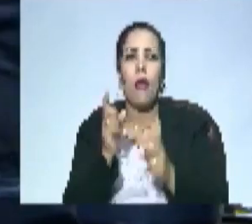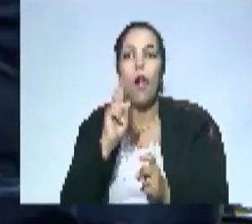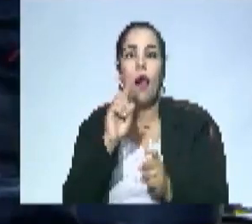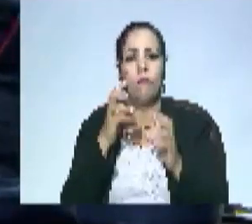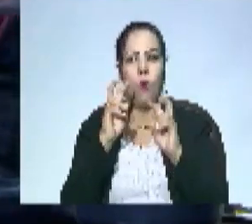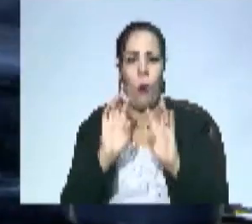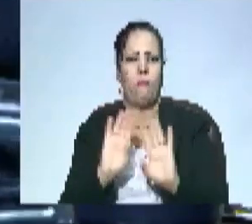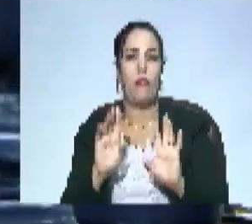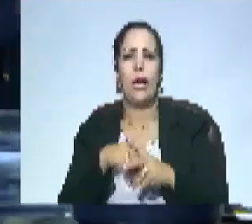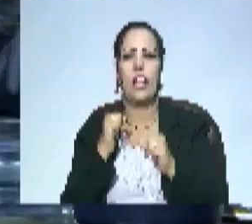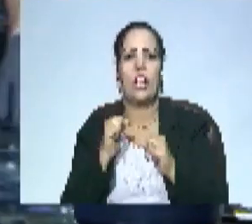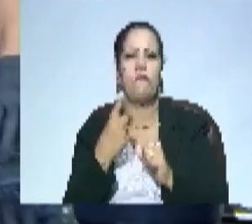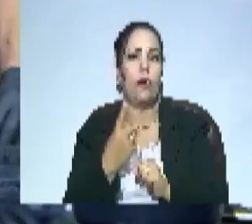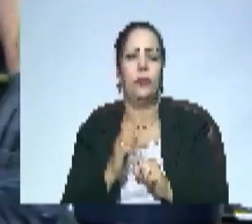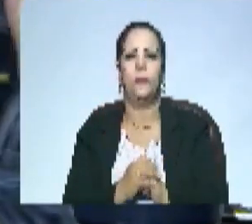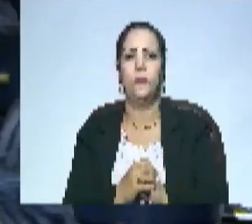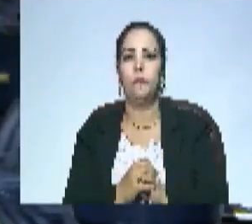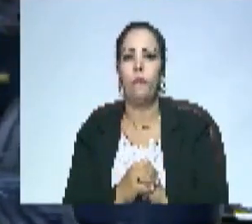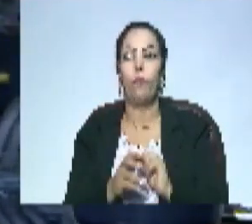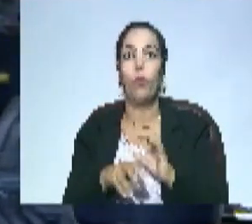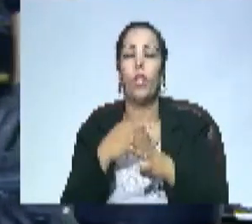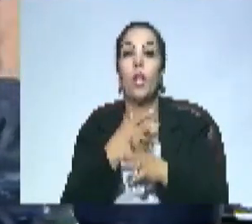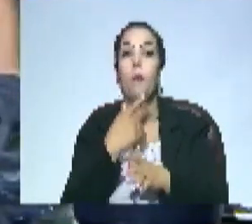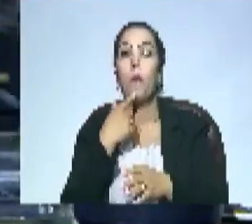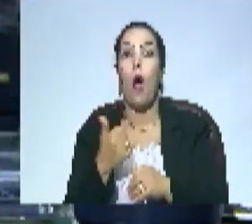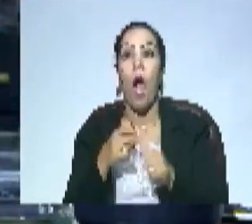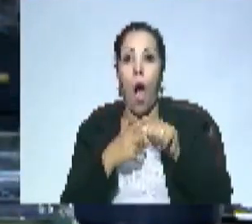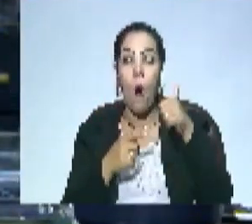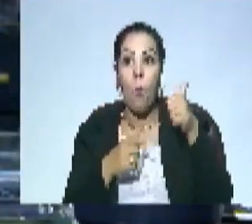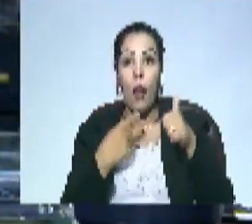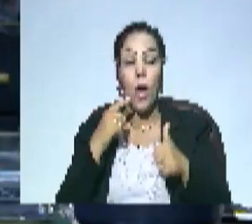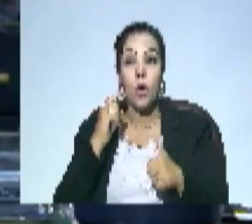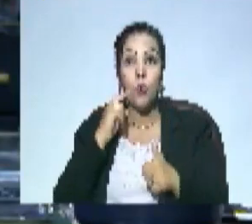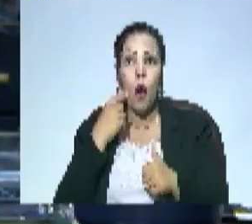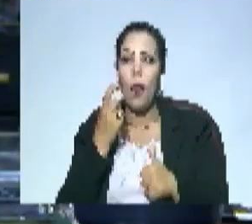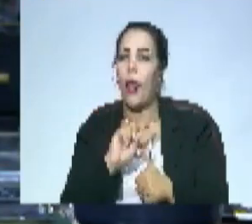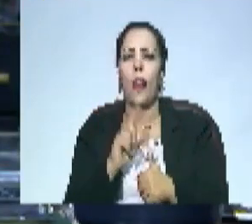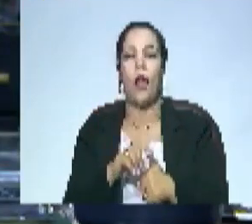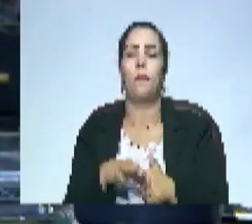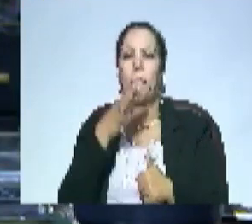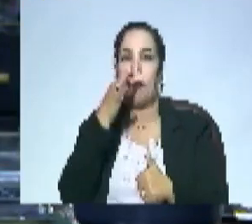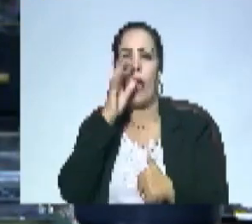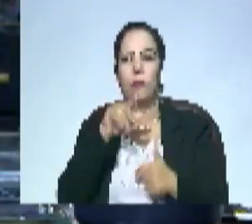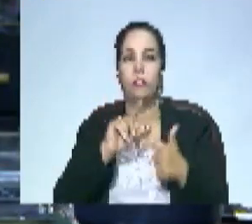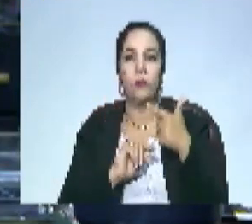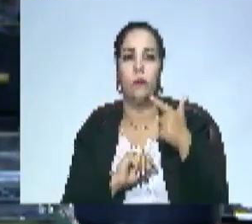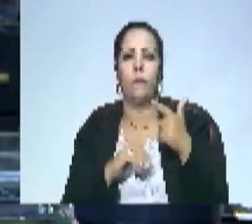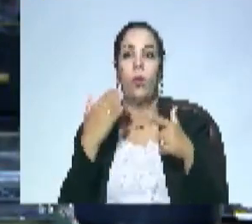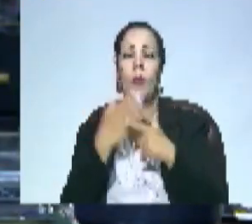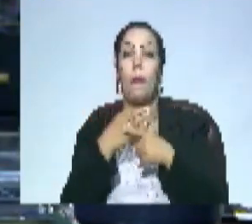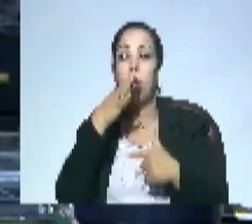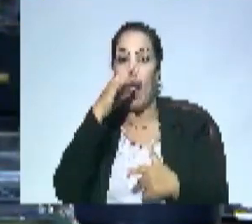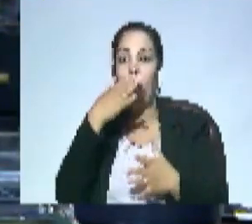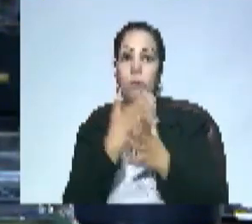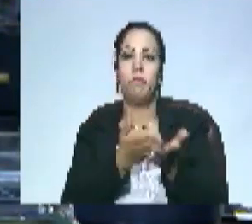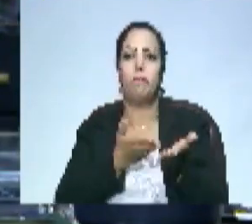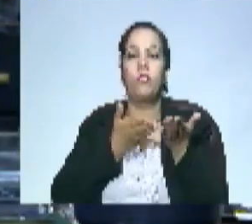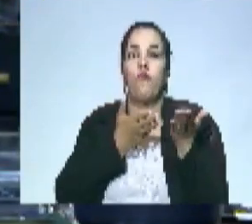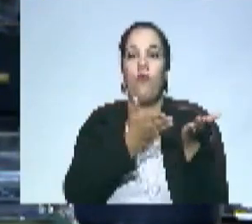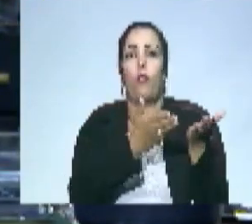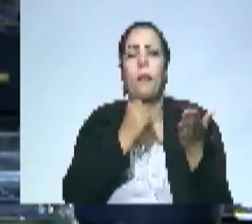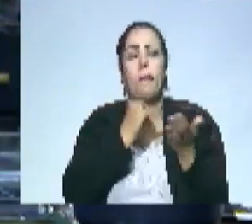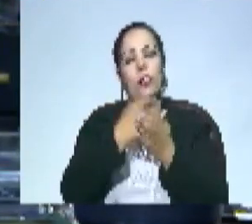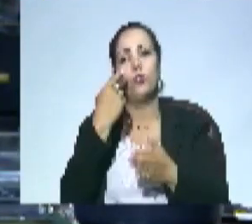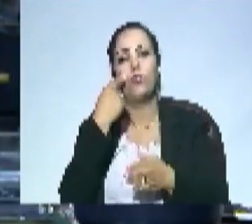ماشي ده كده الكنالوني الحلو يا شيف هتب لا ده الكنالوني الحدق عشان هناخده ندخله في الفرن ونشوف القصه هتعمل